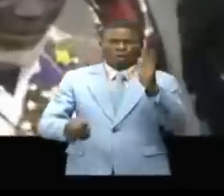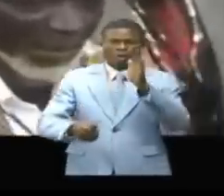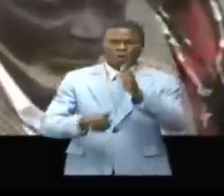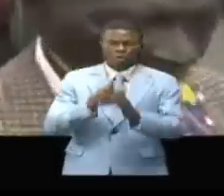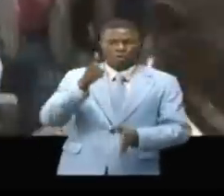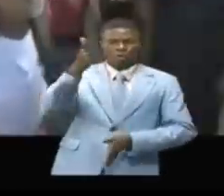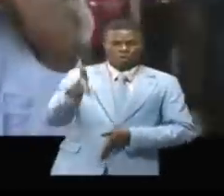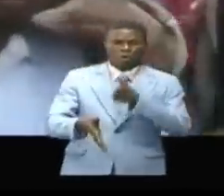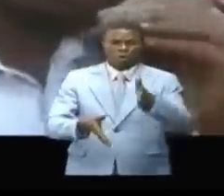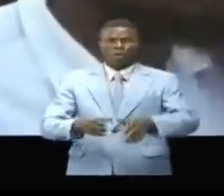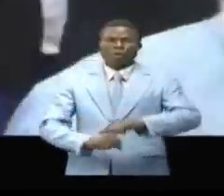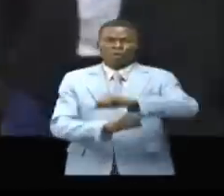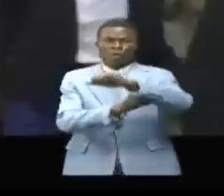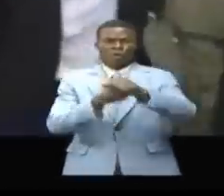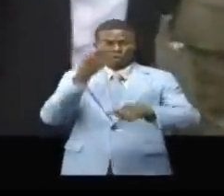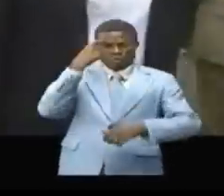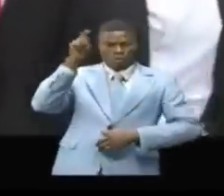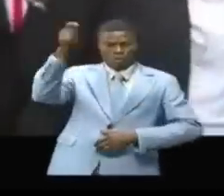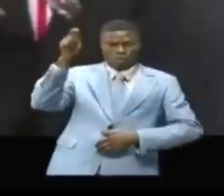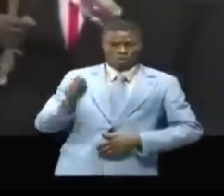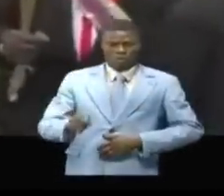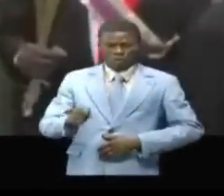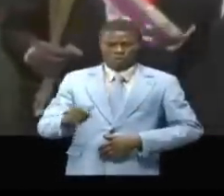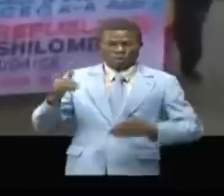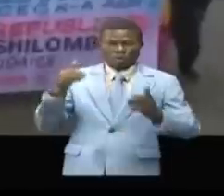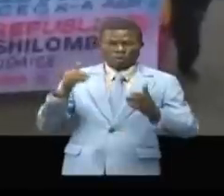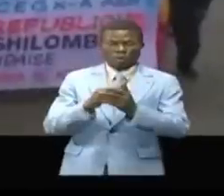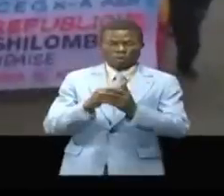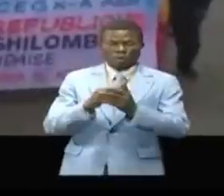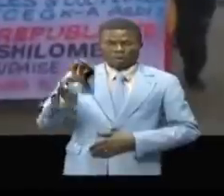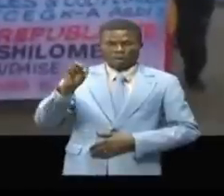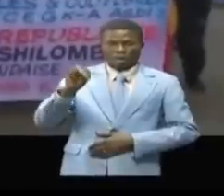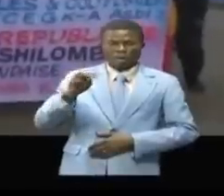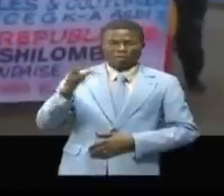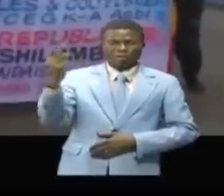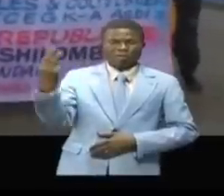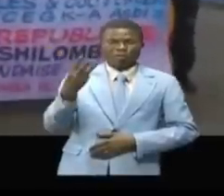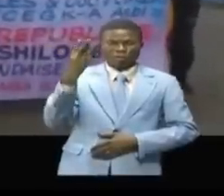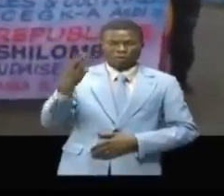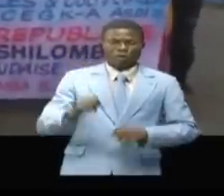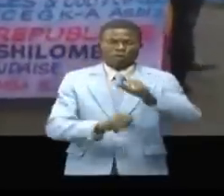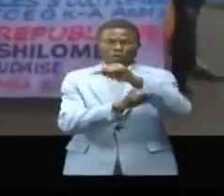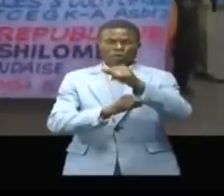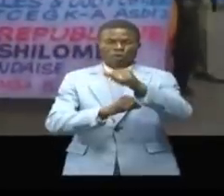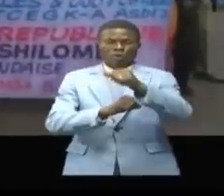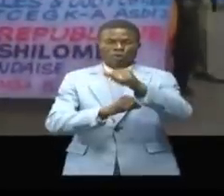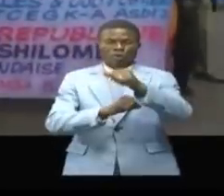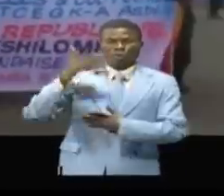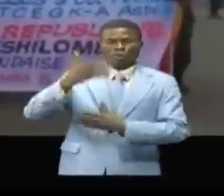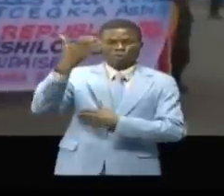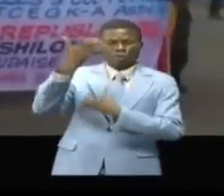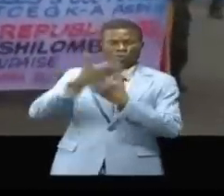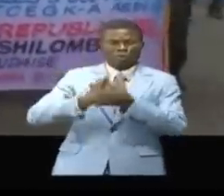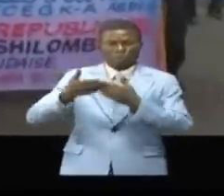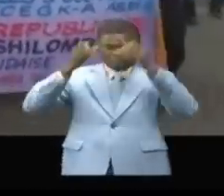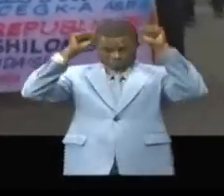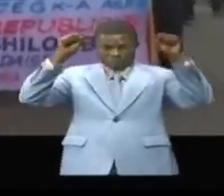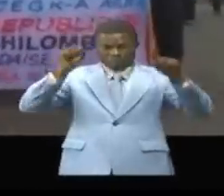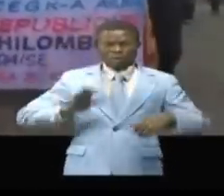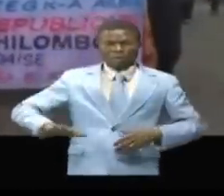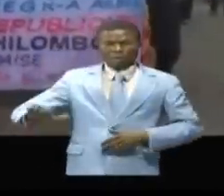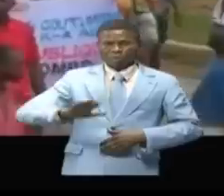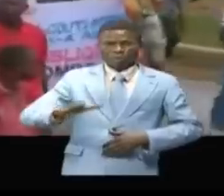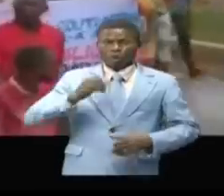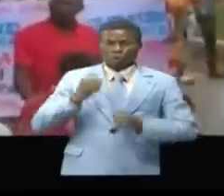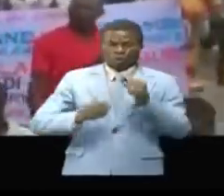une marche de soutien au phare d'essai au front contre les terroristes et du pouvoir appuyé par les Rwandais et le président de la République pour